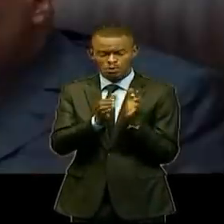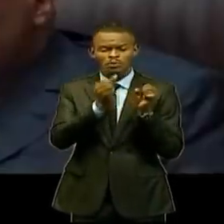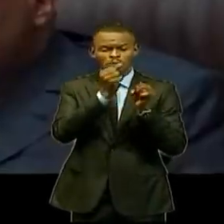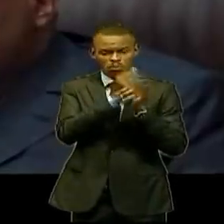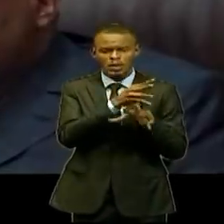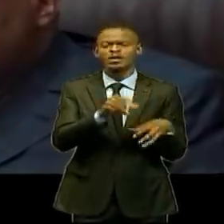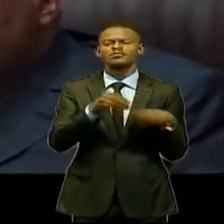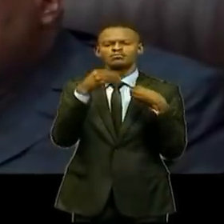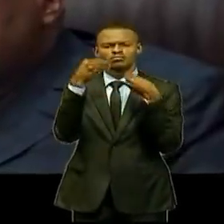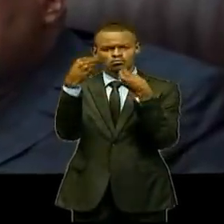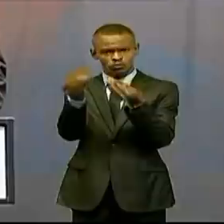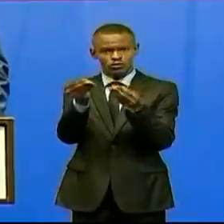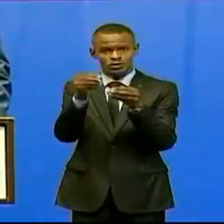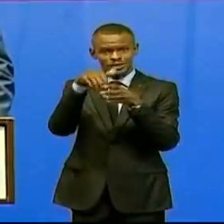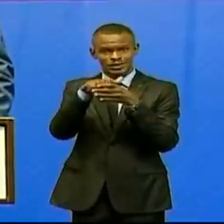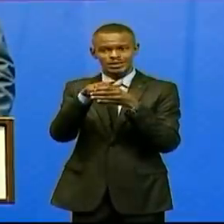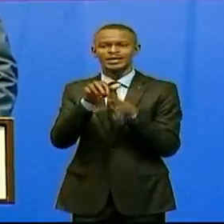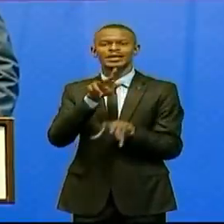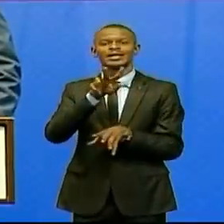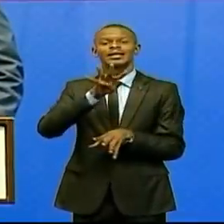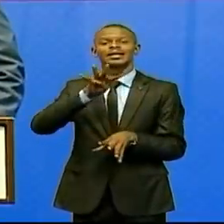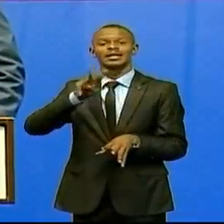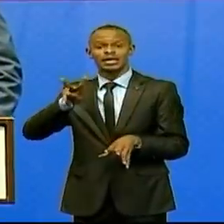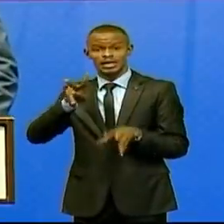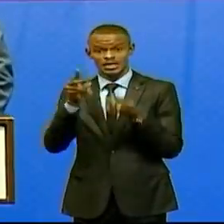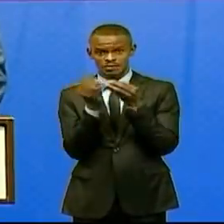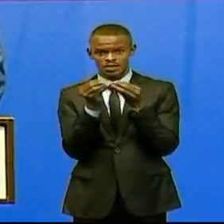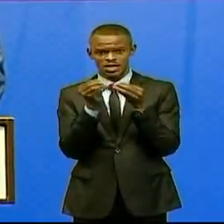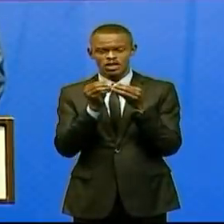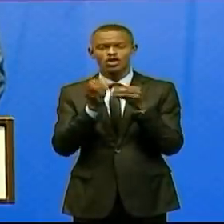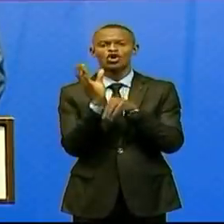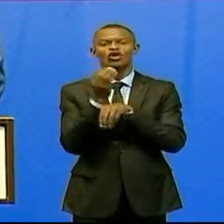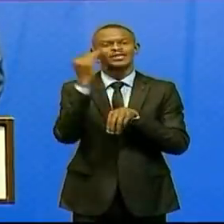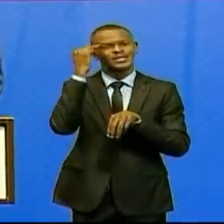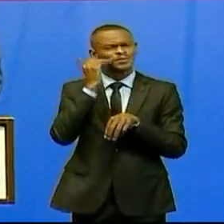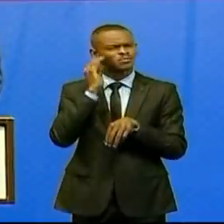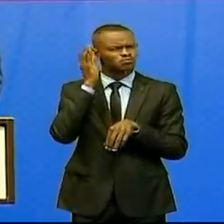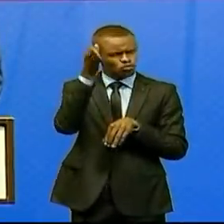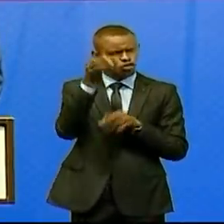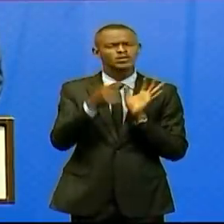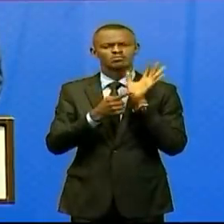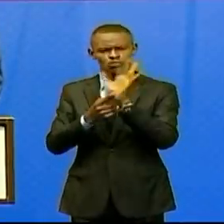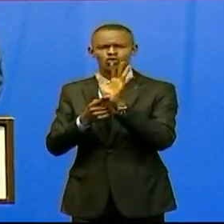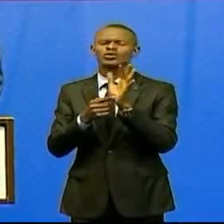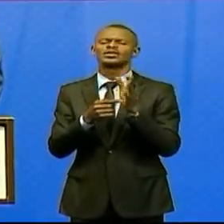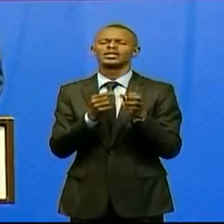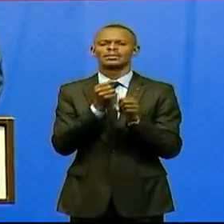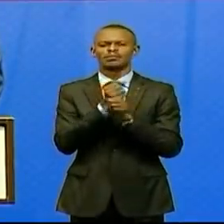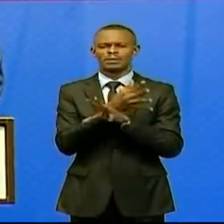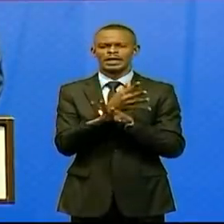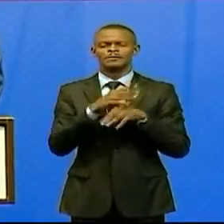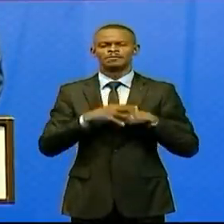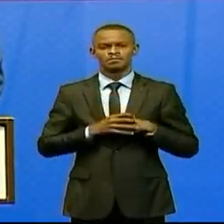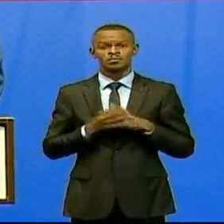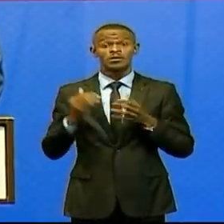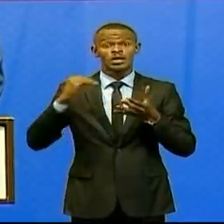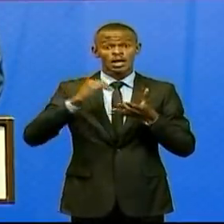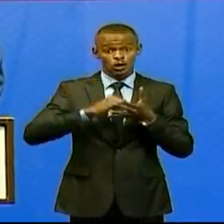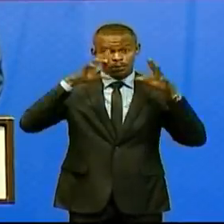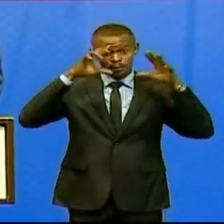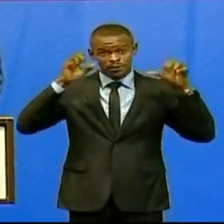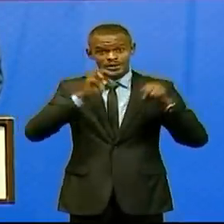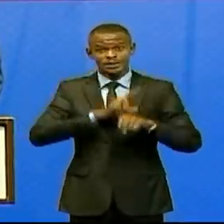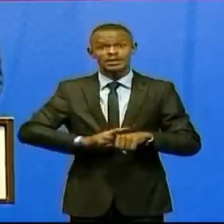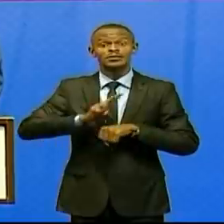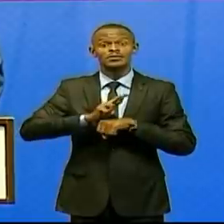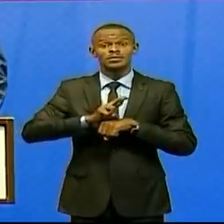des ministres. En outre, le président de la République a insisté pour que les membres du gouvernement et en particulier